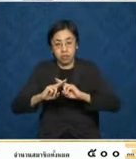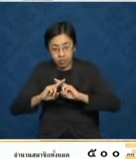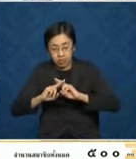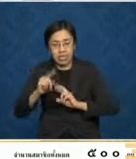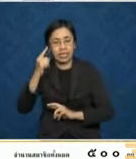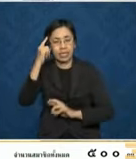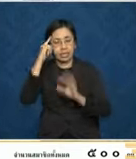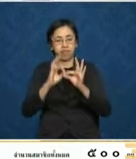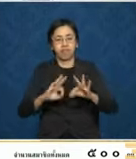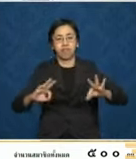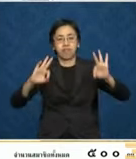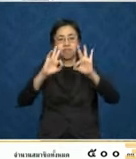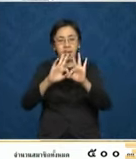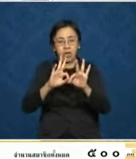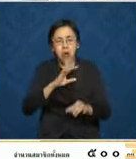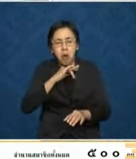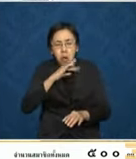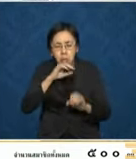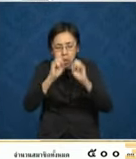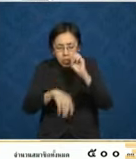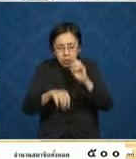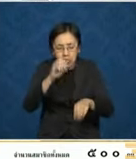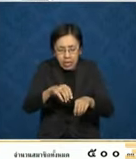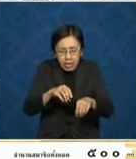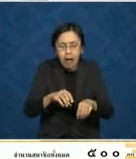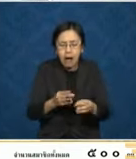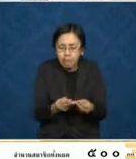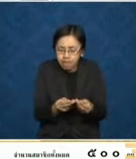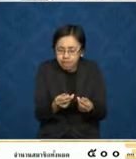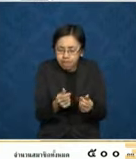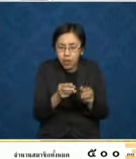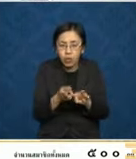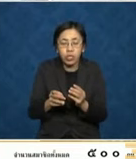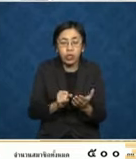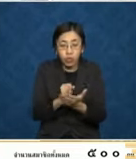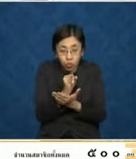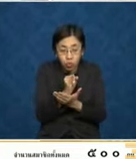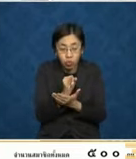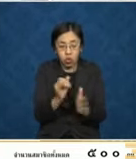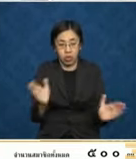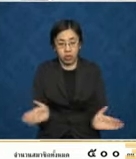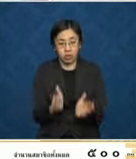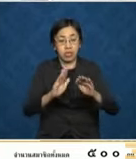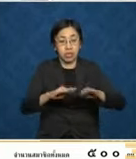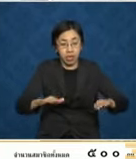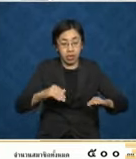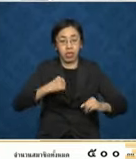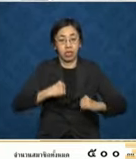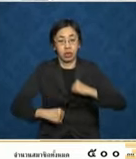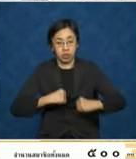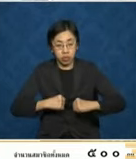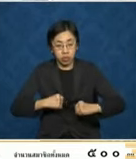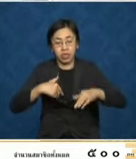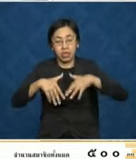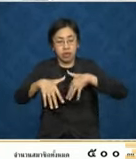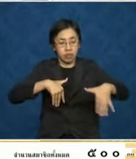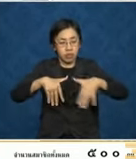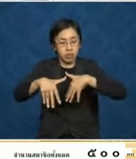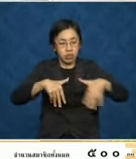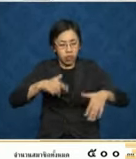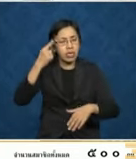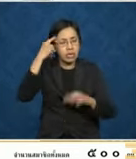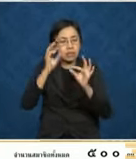งความสำคัญของการกำจัดขยะที่ถูกวิธีส่งเสริมให้เด็กเยาวชนและประชาชนนะคะเห็นความสำ